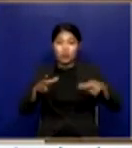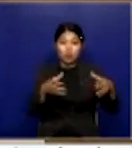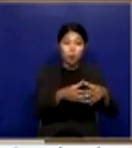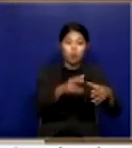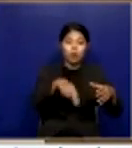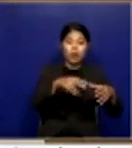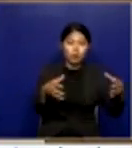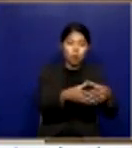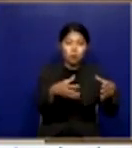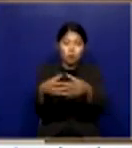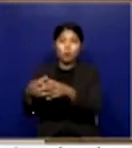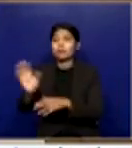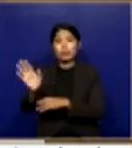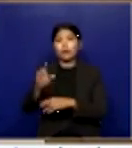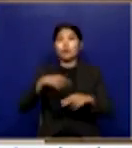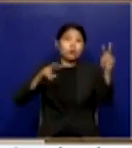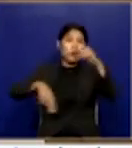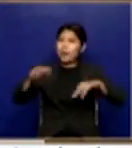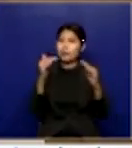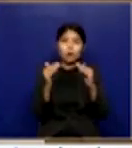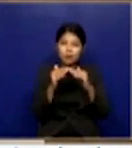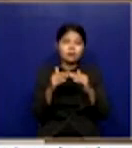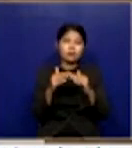กลุ่มรถตรงนี้ดูทุกกลุ่ม